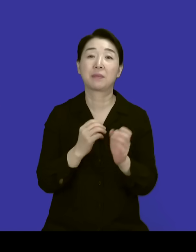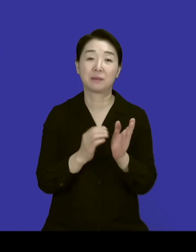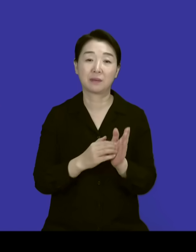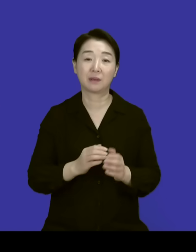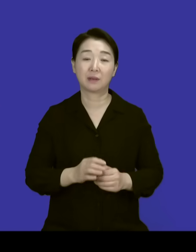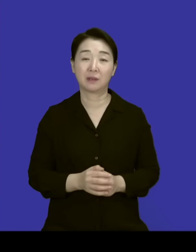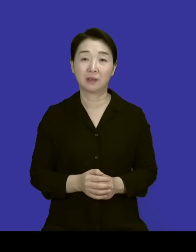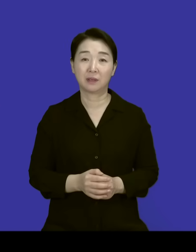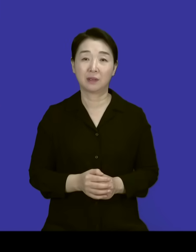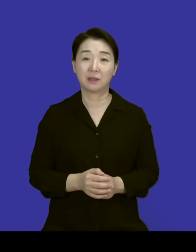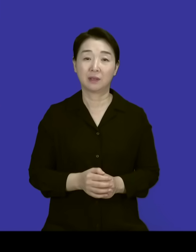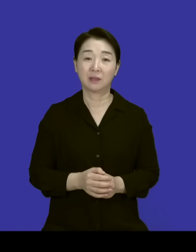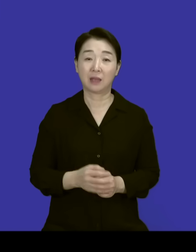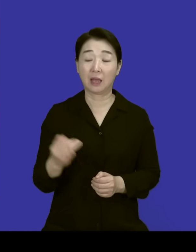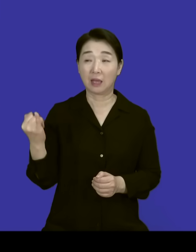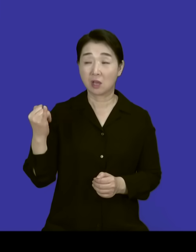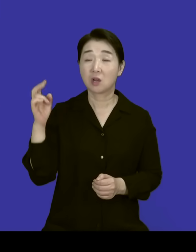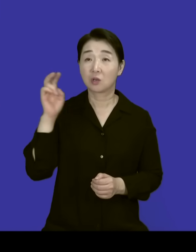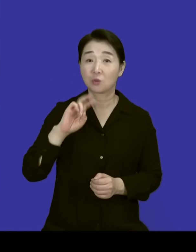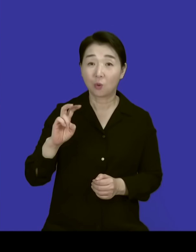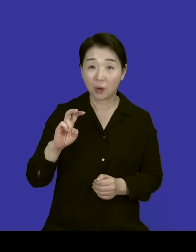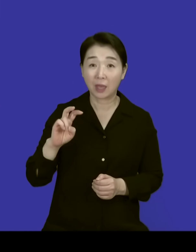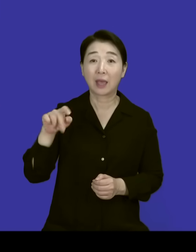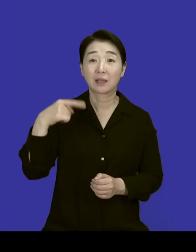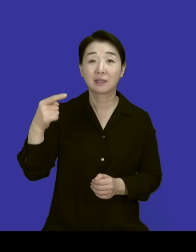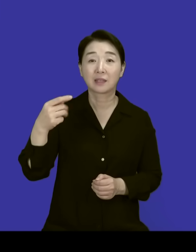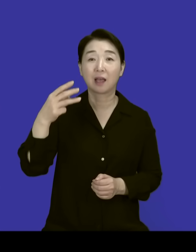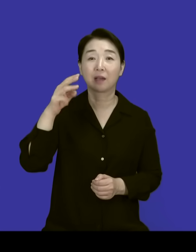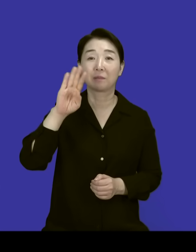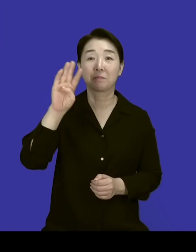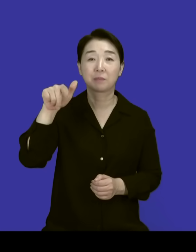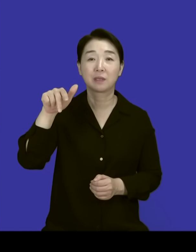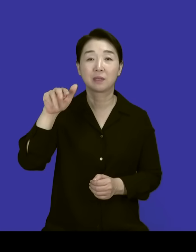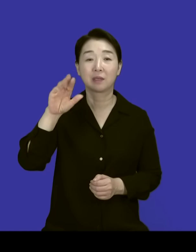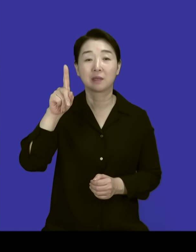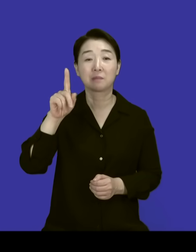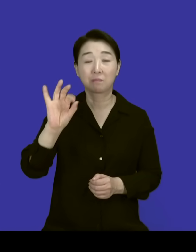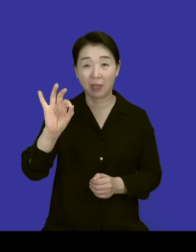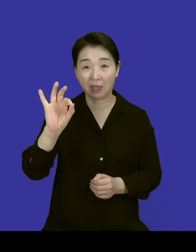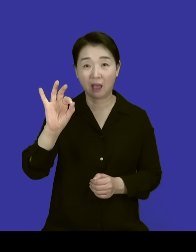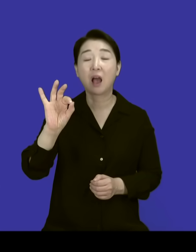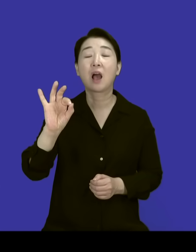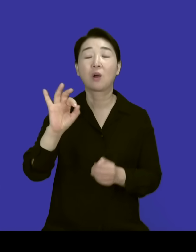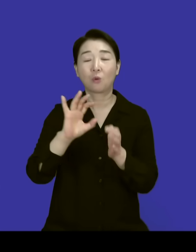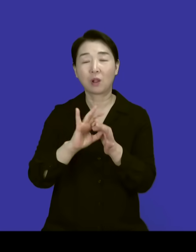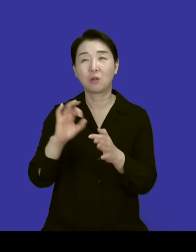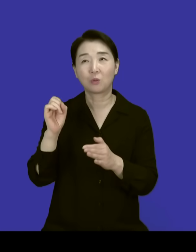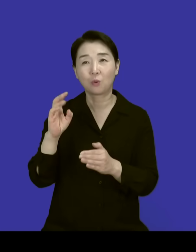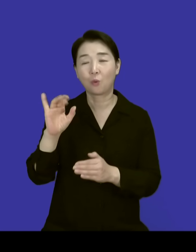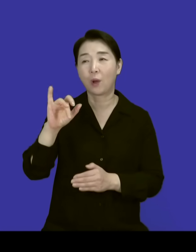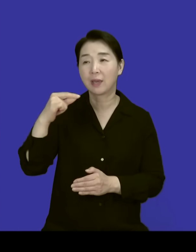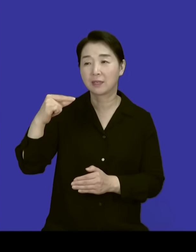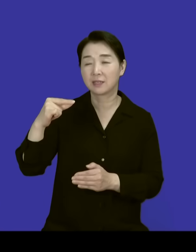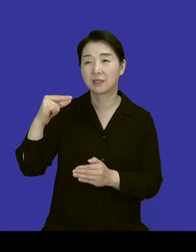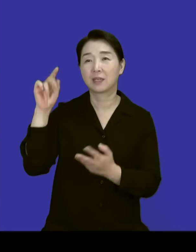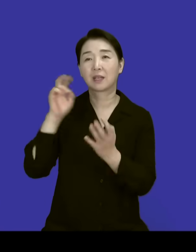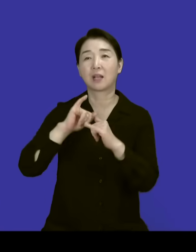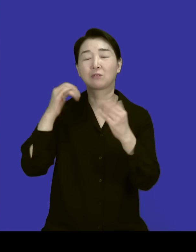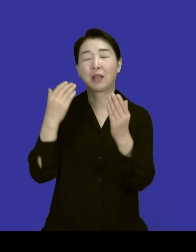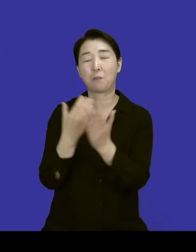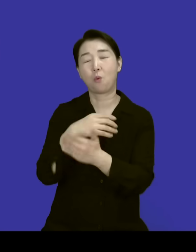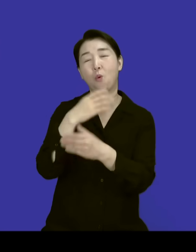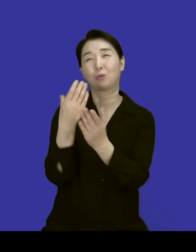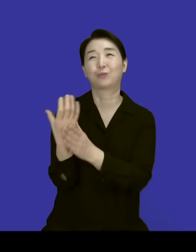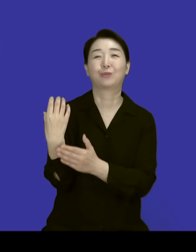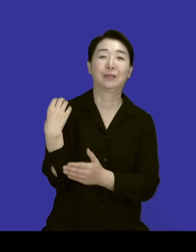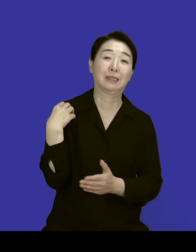그래서 렉시 곡에서부터 시작을 해서 이제 빅뱅 네, 마지막 그러다가 뭐 이제 YG 가수들 다 하게 된 다 거죠. 하게 됐죠. 프로듀싱을. 야, 얼마나 좋아요. YG 가수